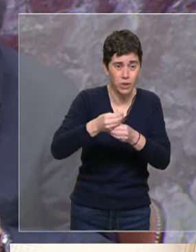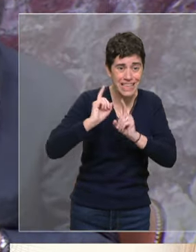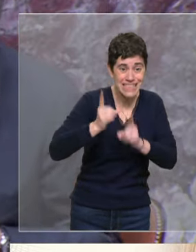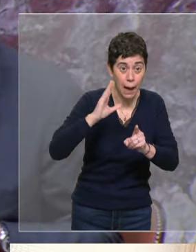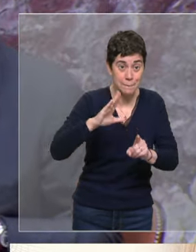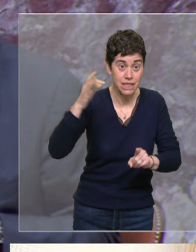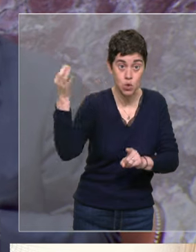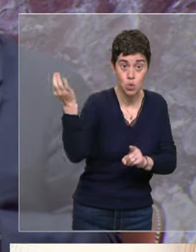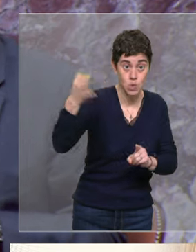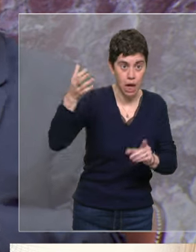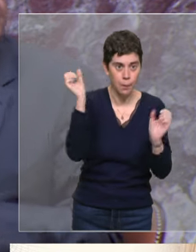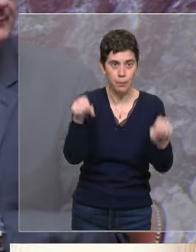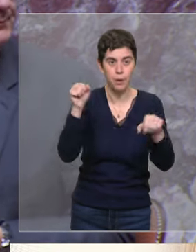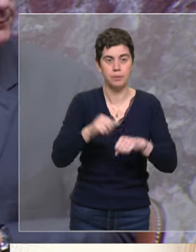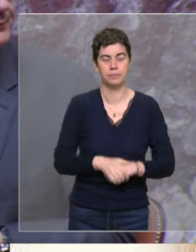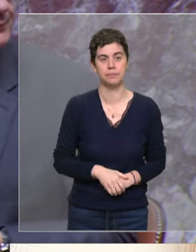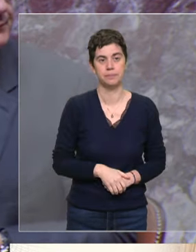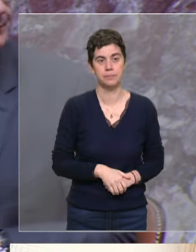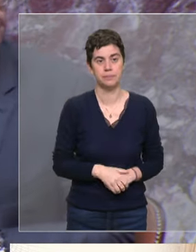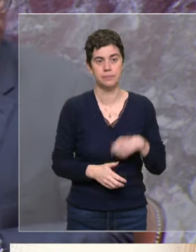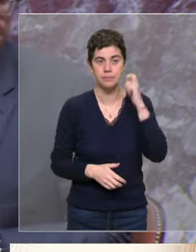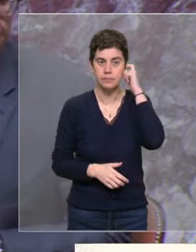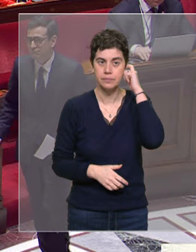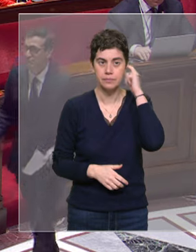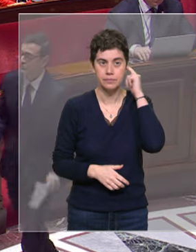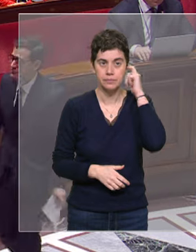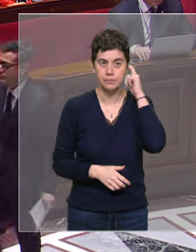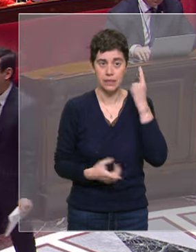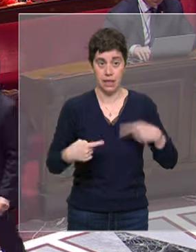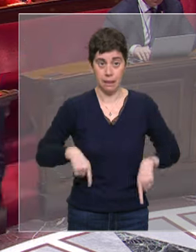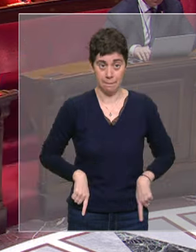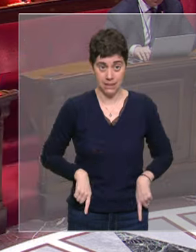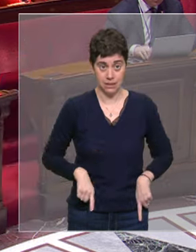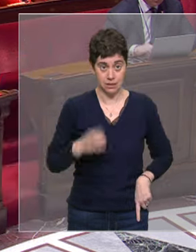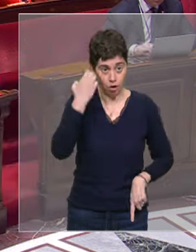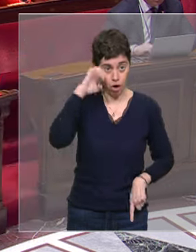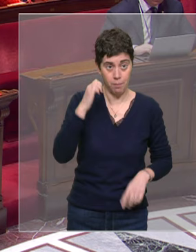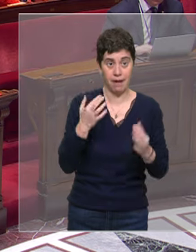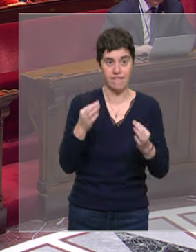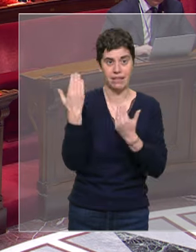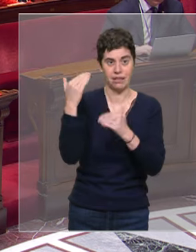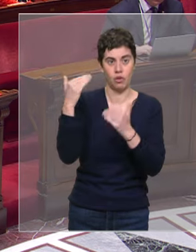beaucoup. La parole est à Monsieur Stéphane Séjourné, ministre de l'Europe et des Affaires étrangères.